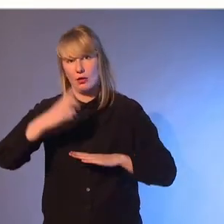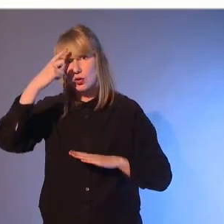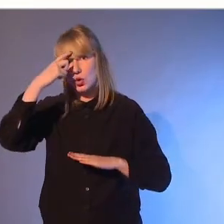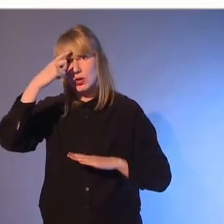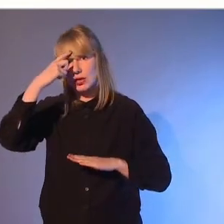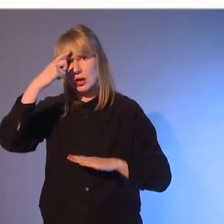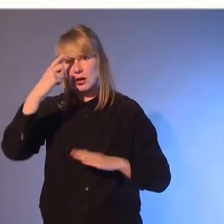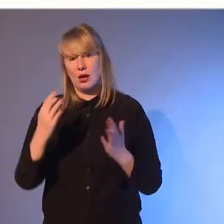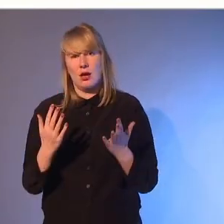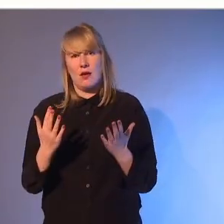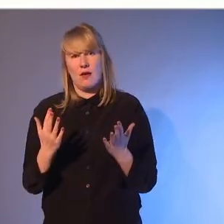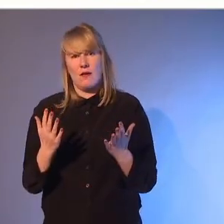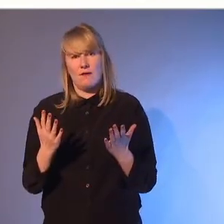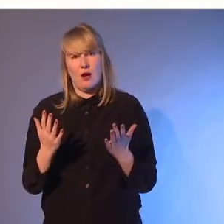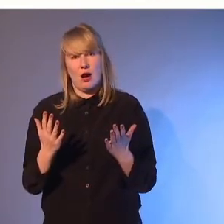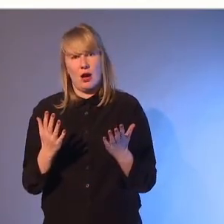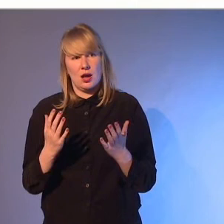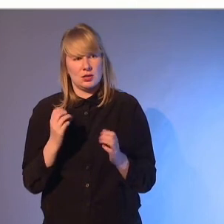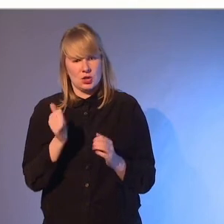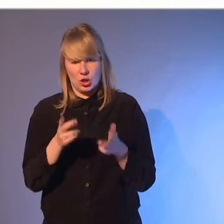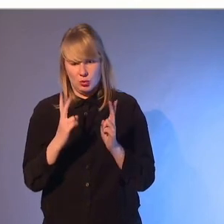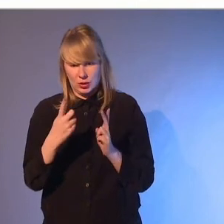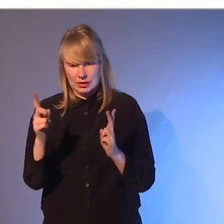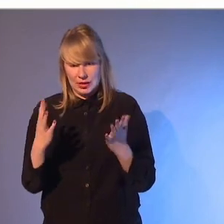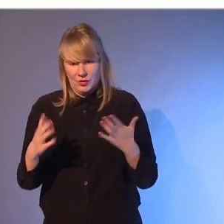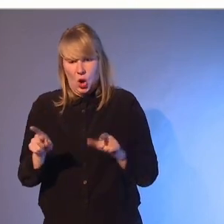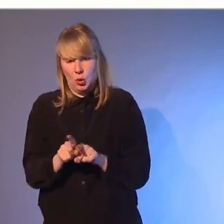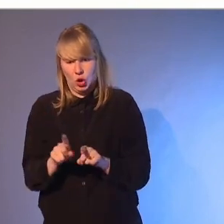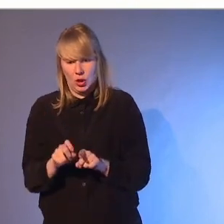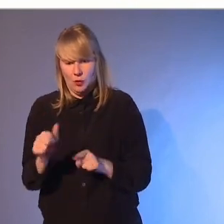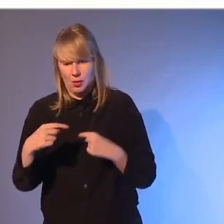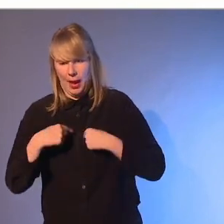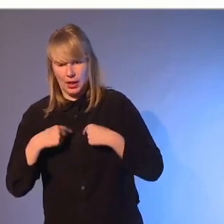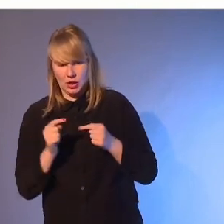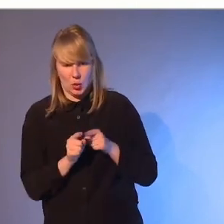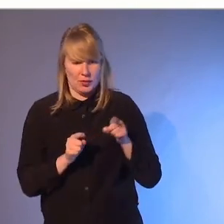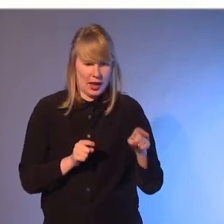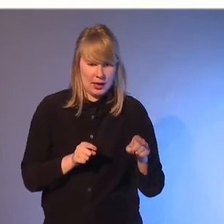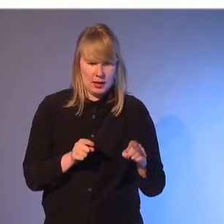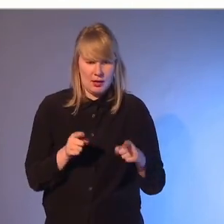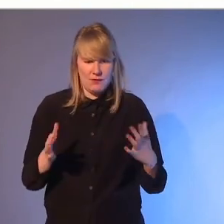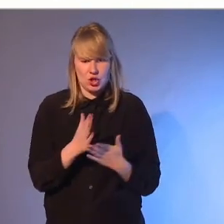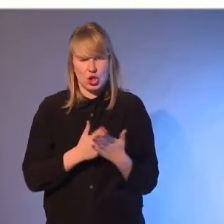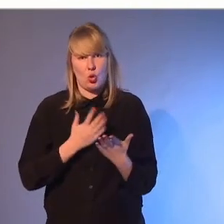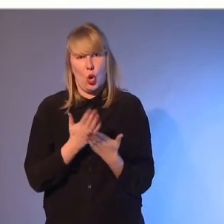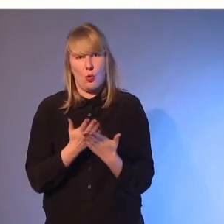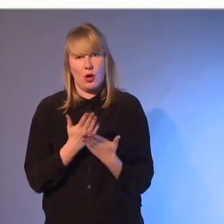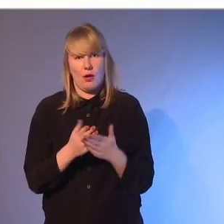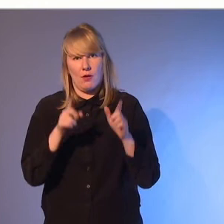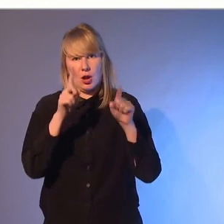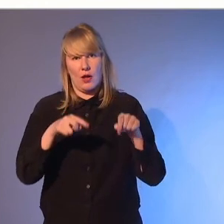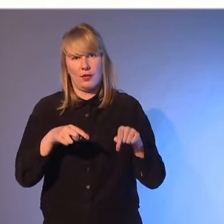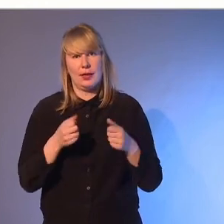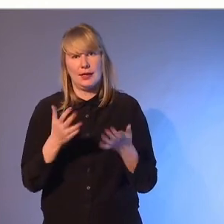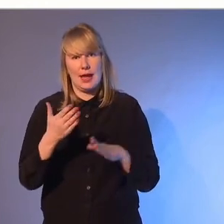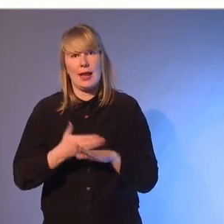for ja, hva er det her er godt for, hva betyr det for meg og deg som lærere, og hva slags type oppgaver kan vi gi